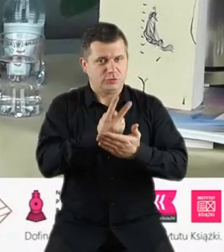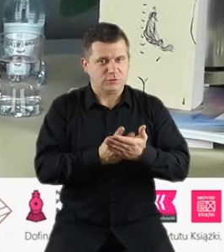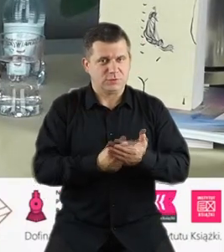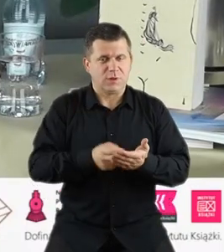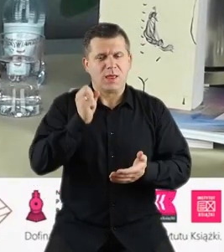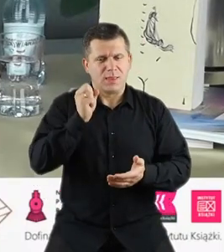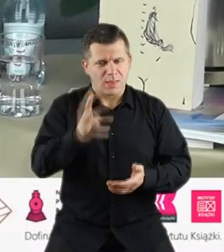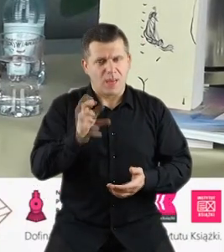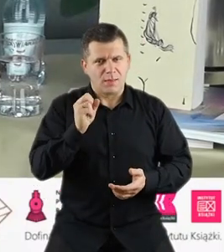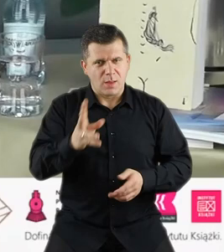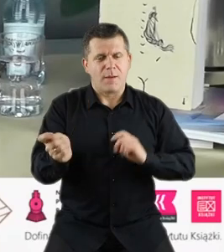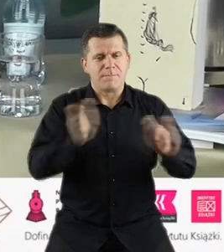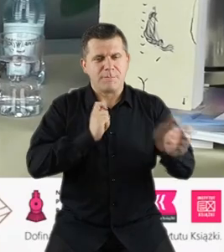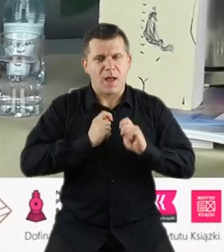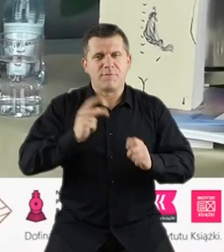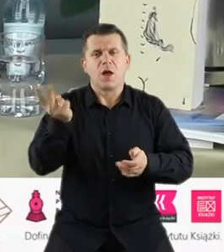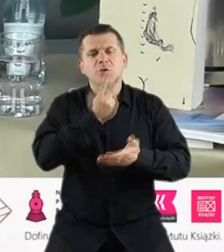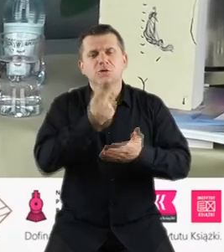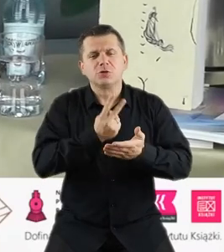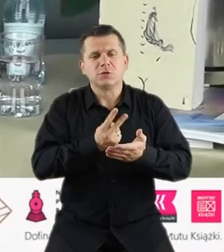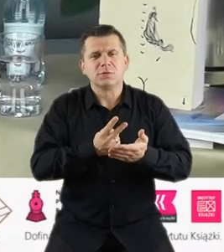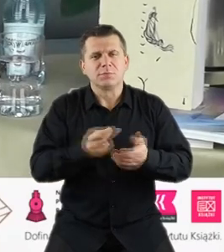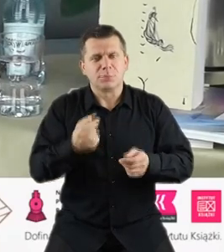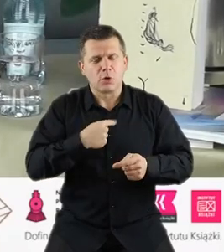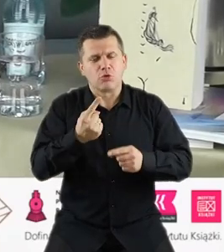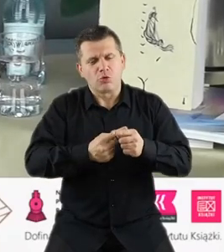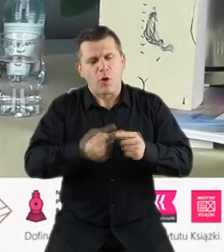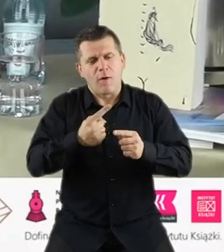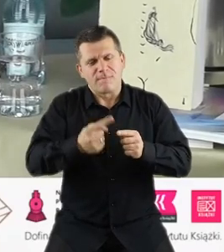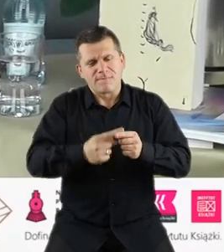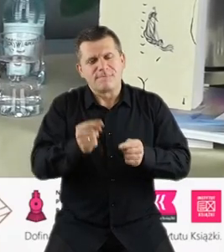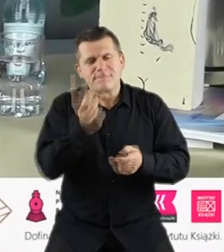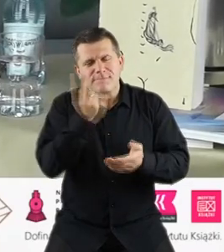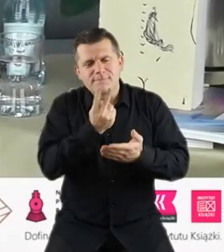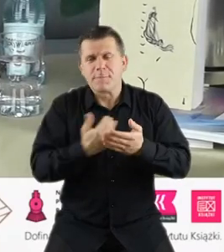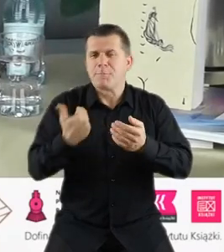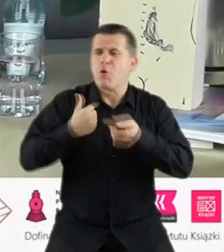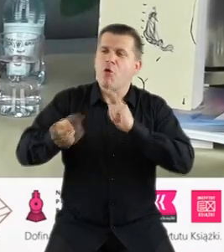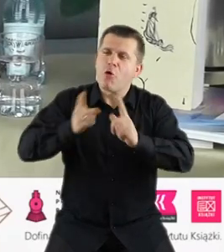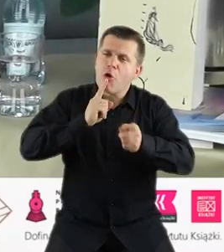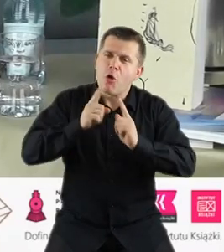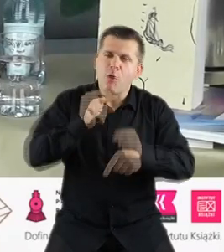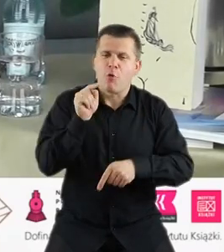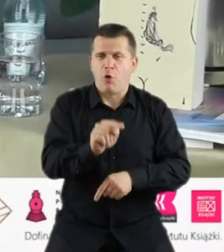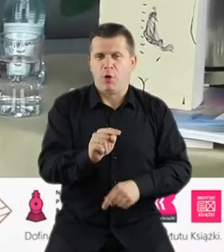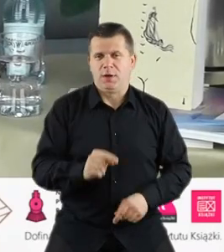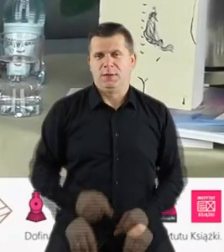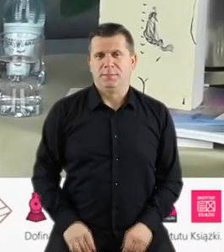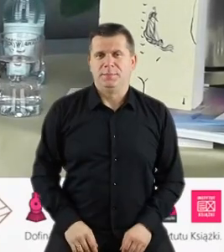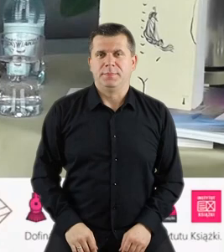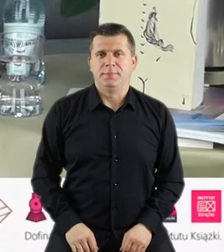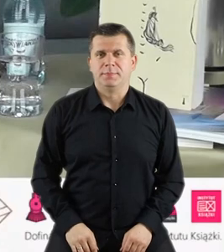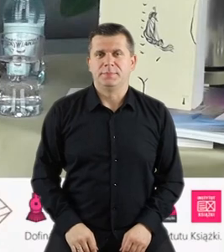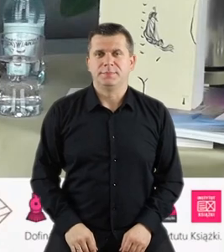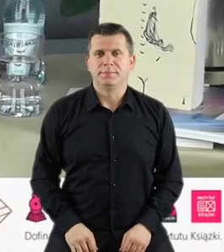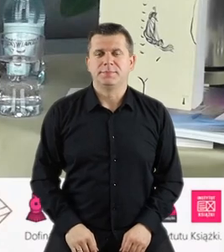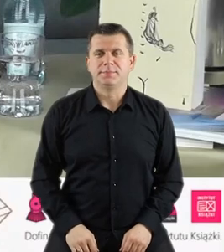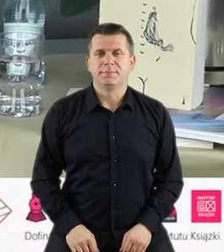Tak, tak, no spędzaliśmy te wakacje, on czytał też nawet tak mi przez ramię, w fragmentach, rozmawialiśmy o tym.